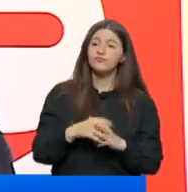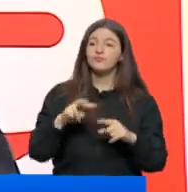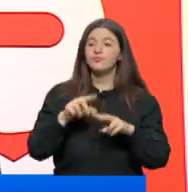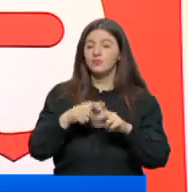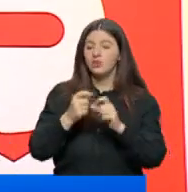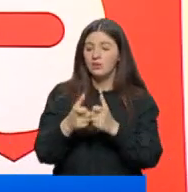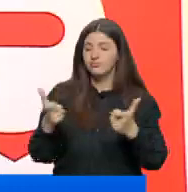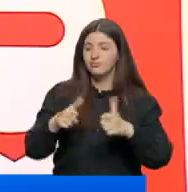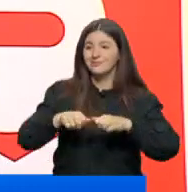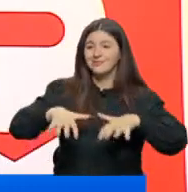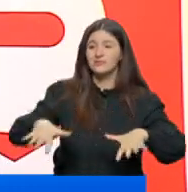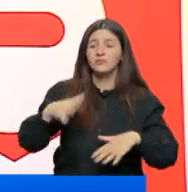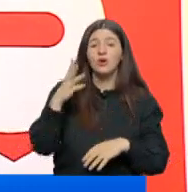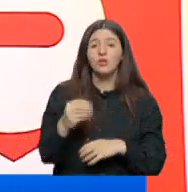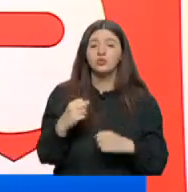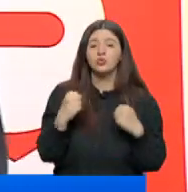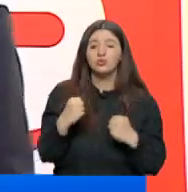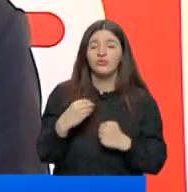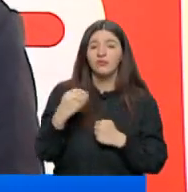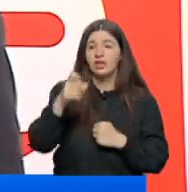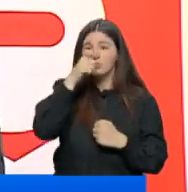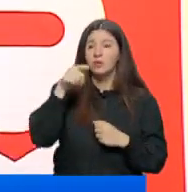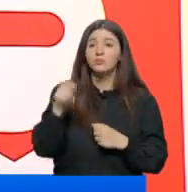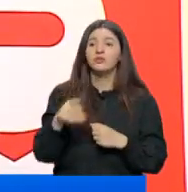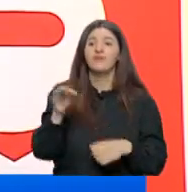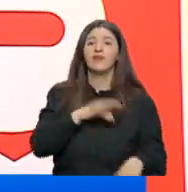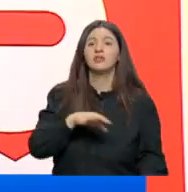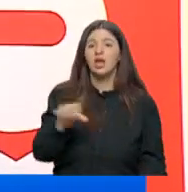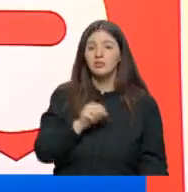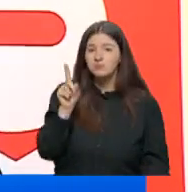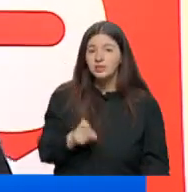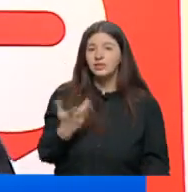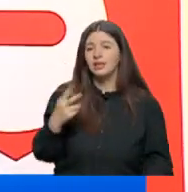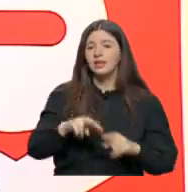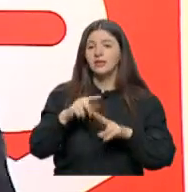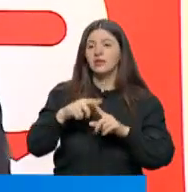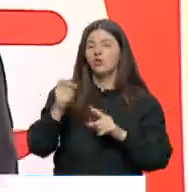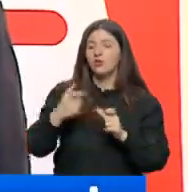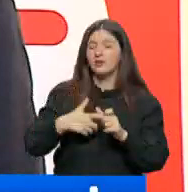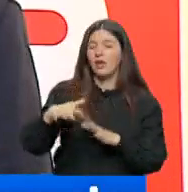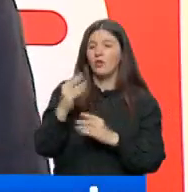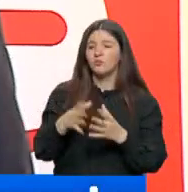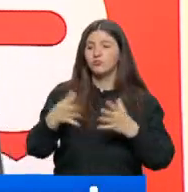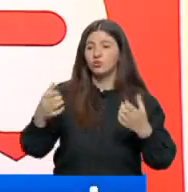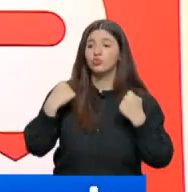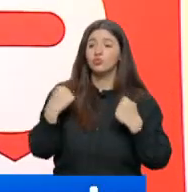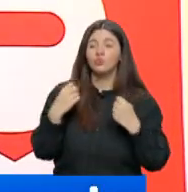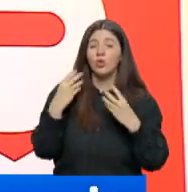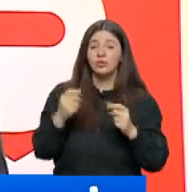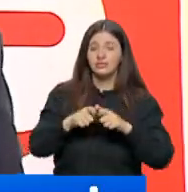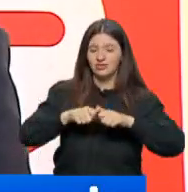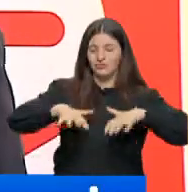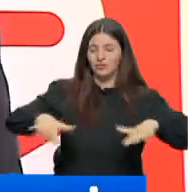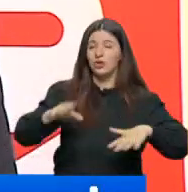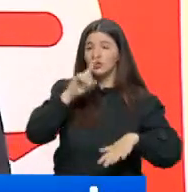NATO'nun genişlemesini güçlendiren Türkiye bundan fayda sağlar mı? Yani NATO genel olarak büyüdüğünde, güçlendiğinde,